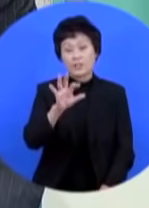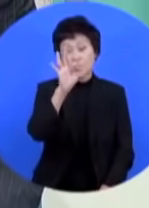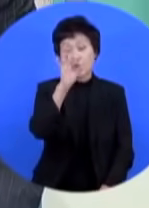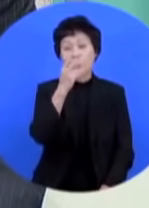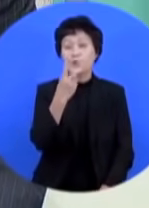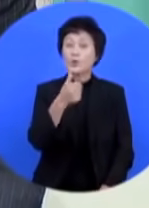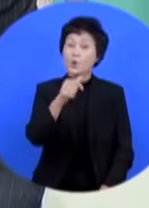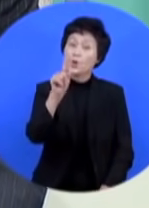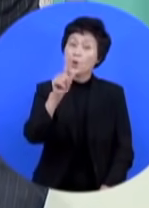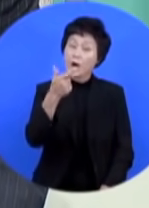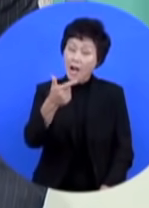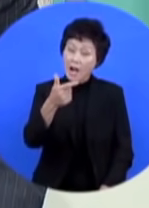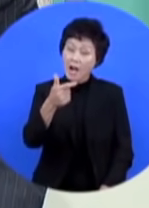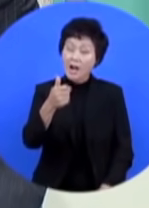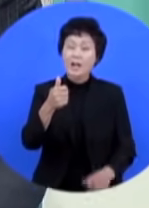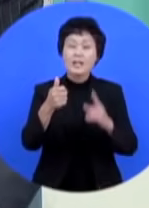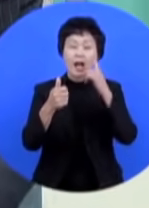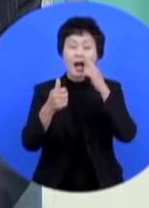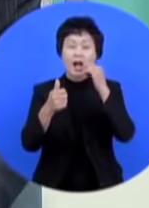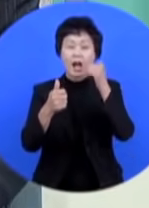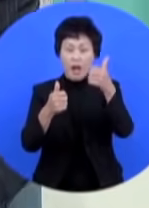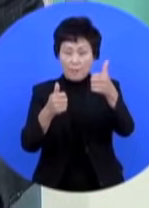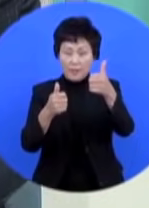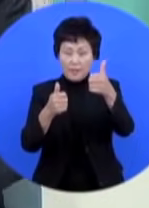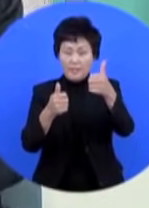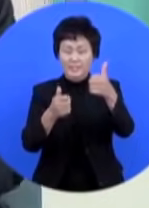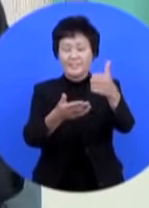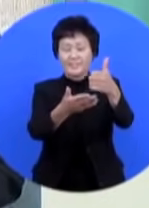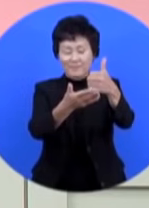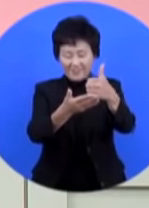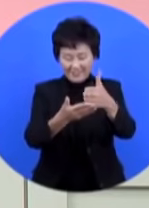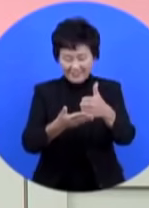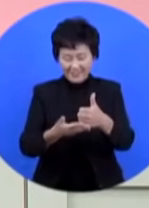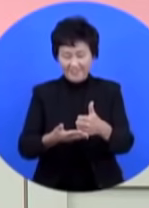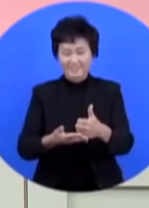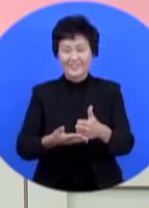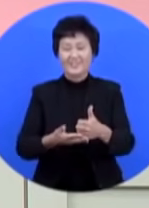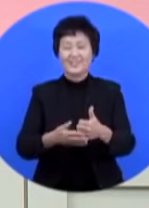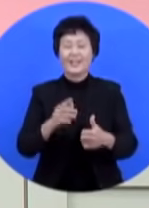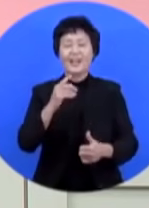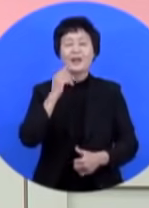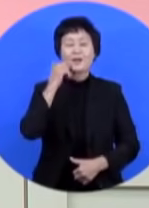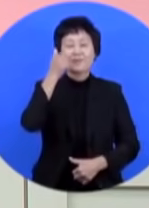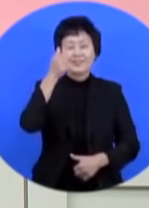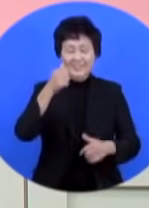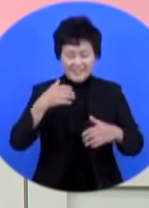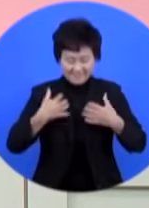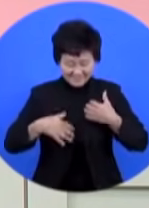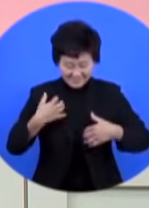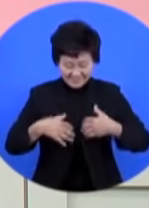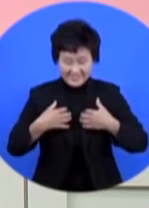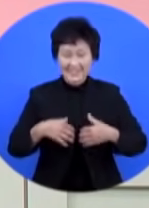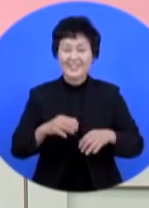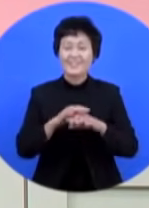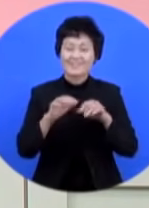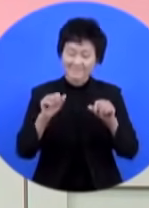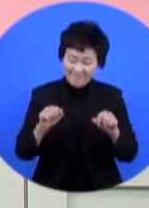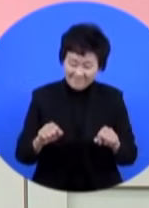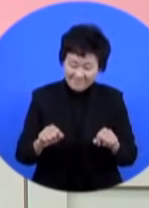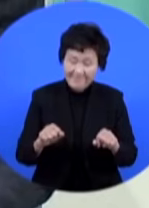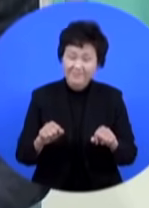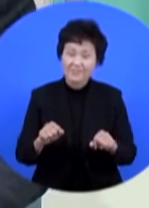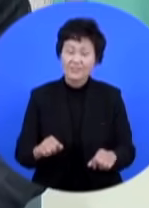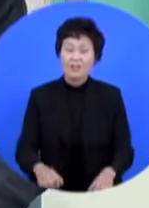되시는 정계규 목사님을 모셨습니다. 목사님 반갑습니다. 안녕하세요. 어서 오세요. 반갑습니다. 목사님 지금